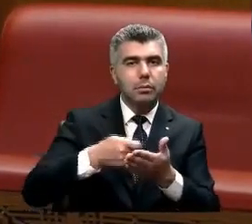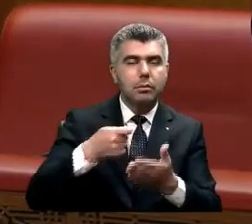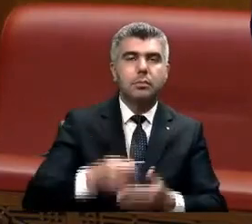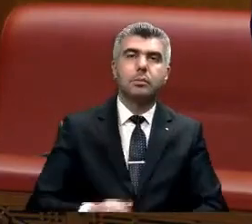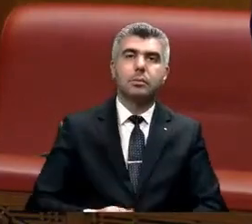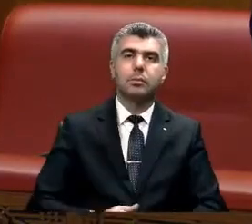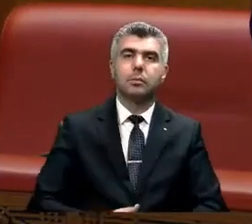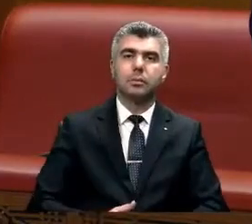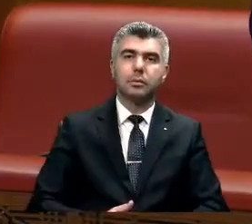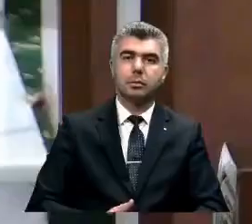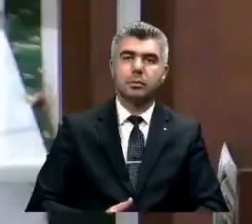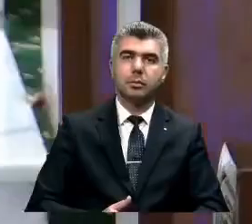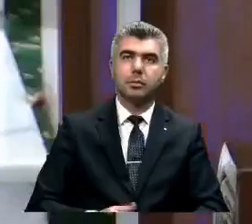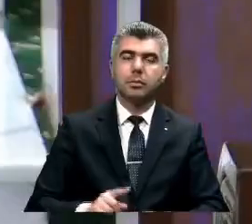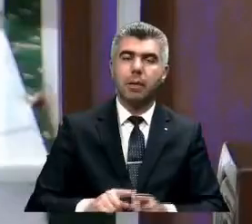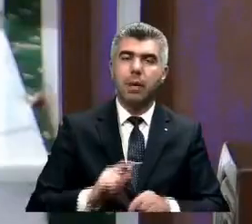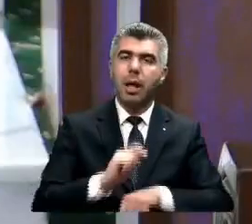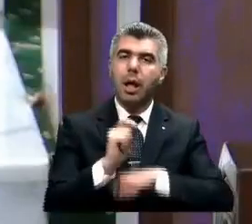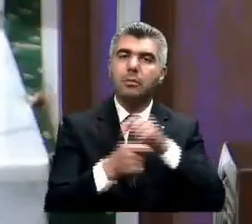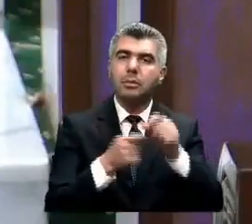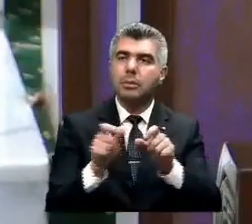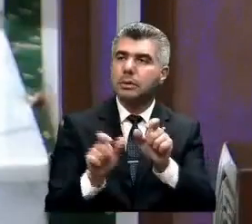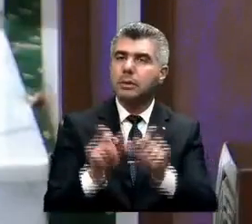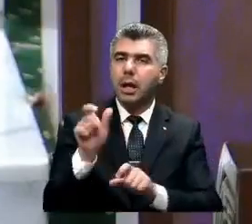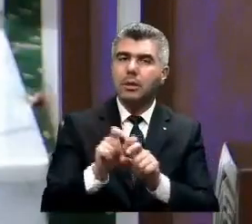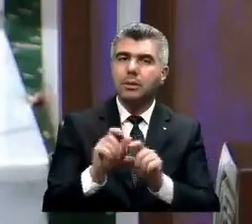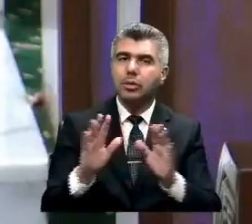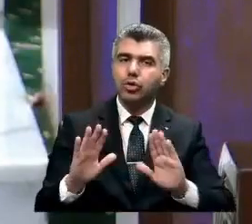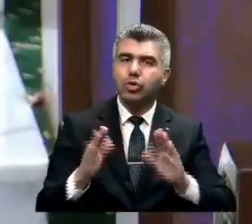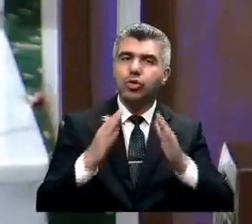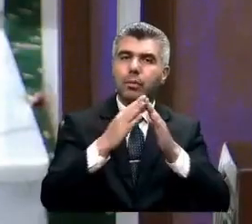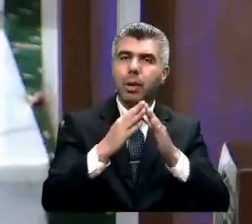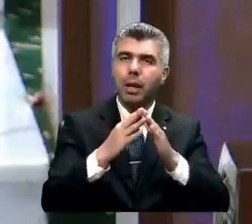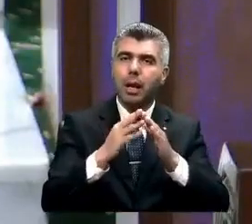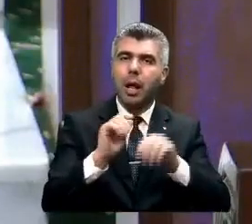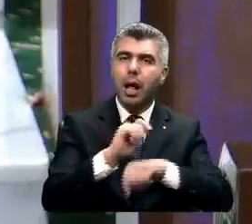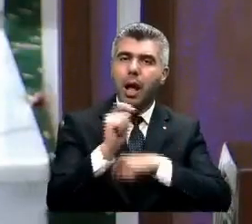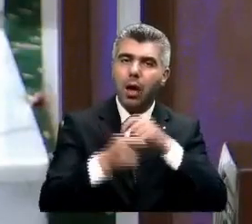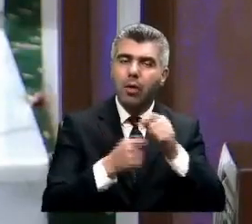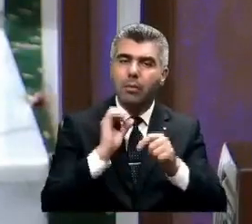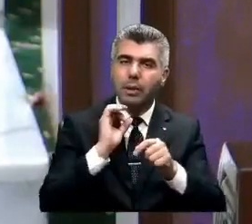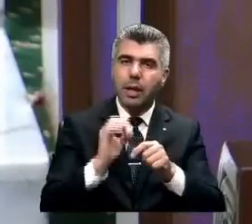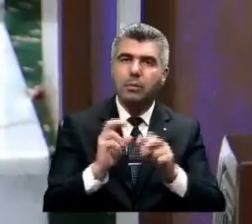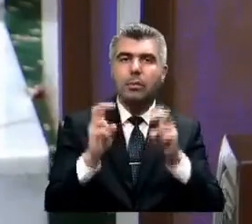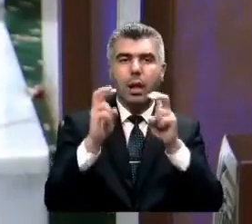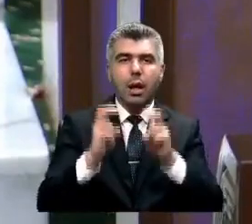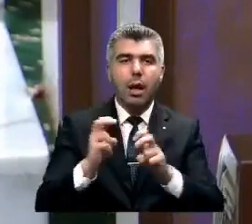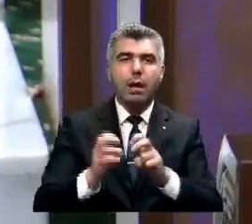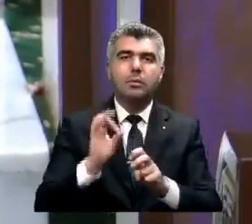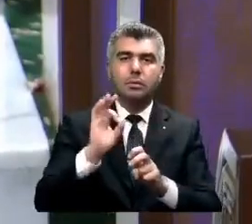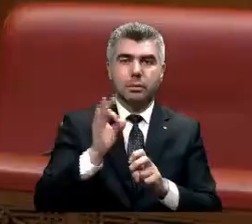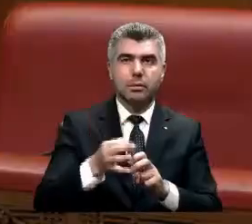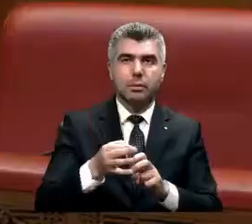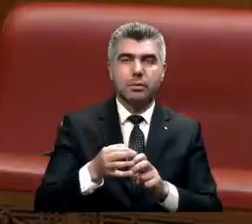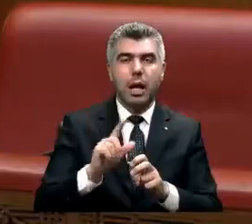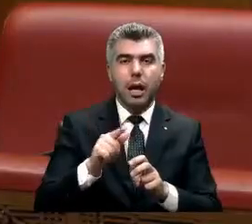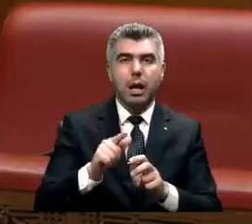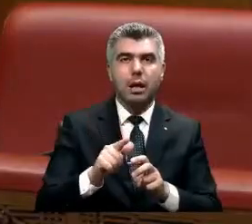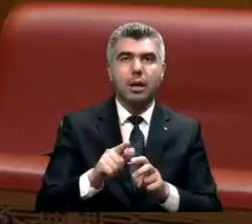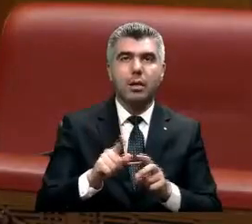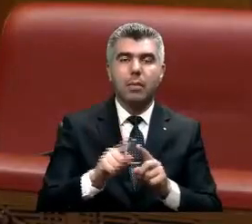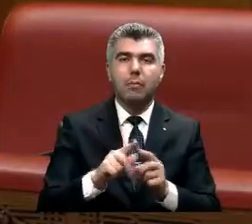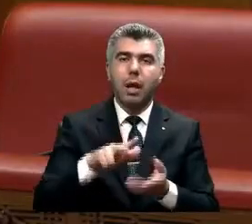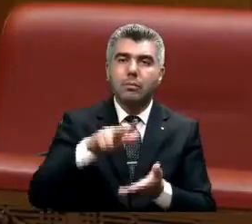هادشي مازال السكان العالم القروي المناطق الجبليه تيعانيو من الضعف ديال الخدمات ديال النقل اللي تيطغى عليها نقل